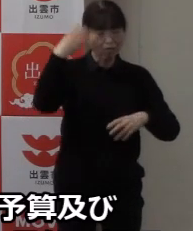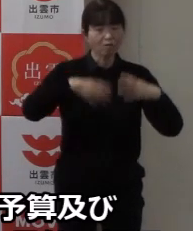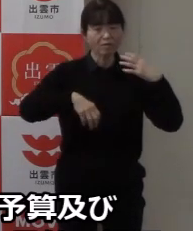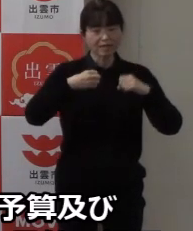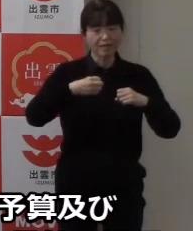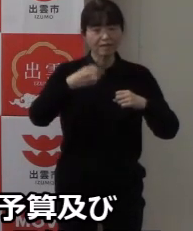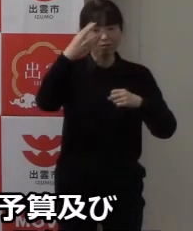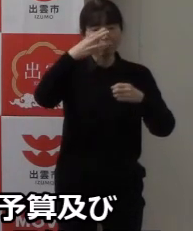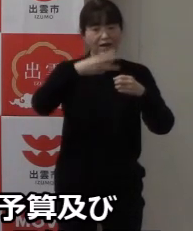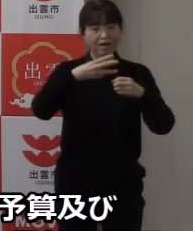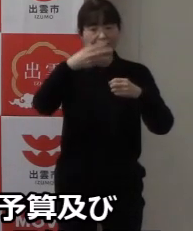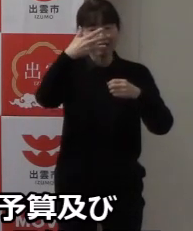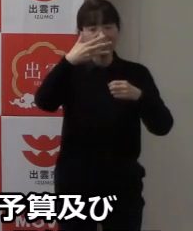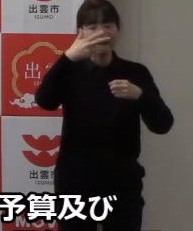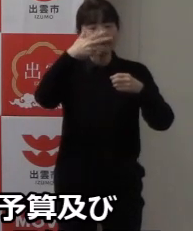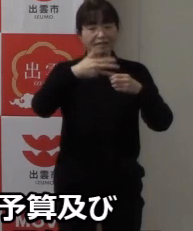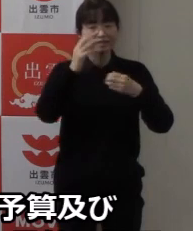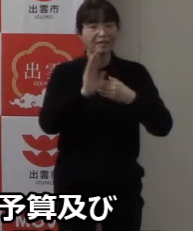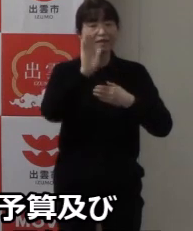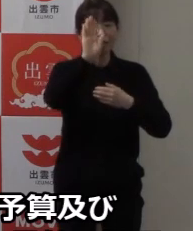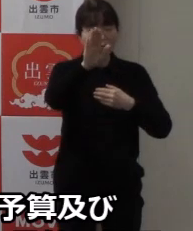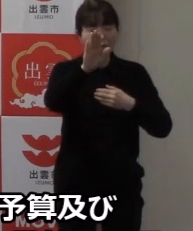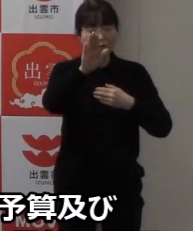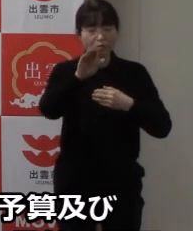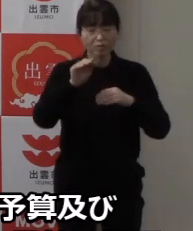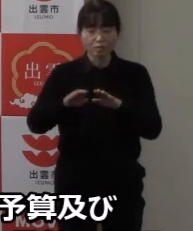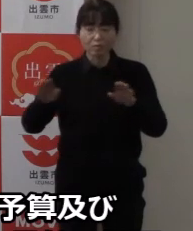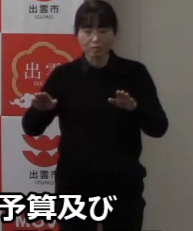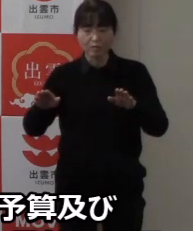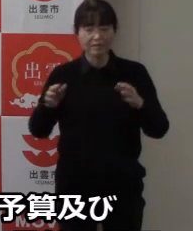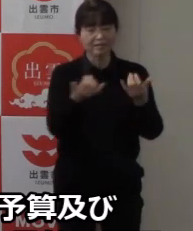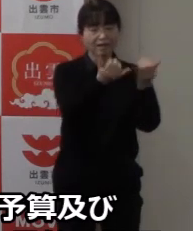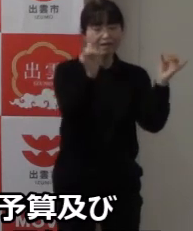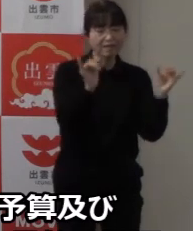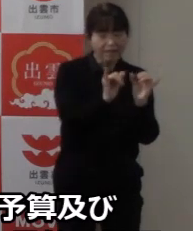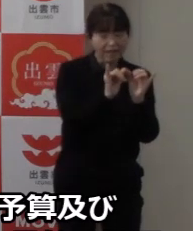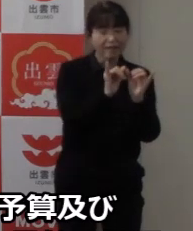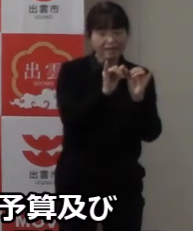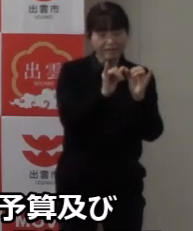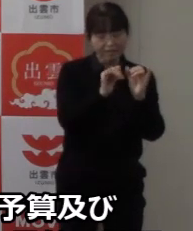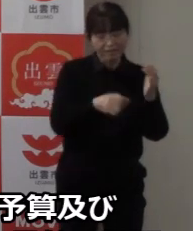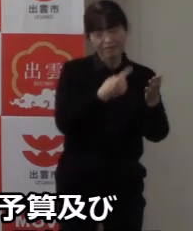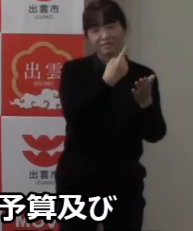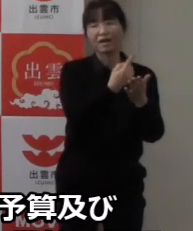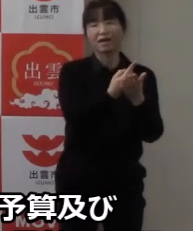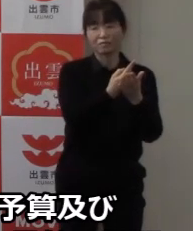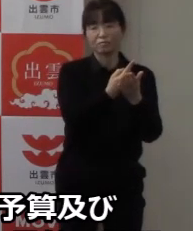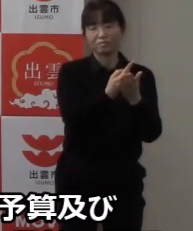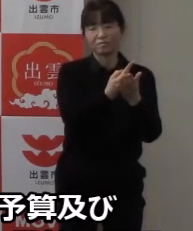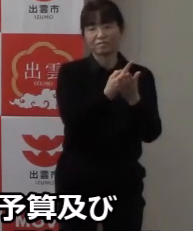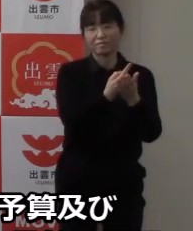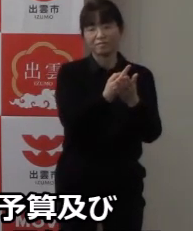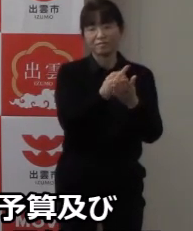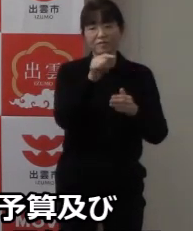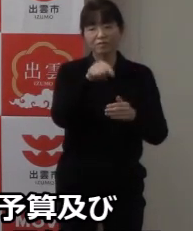年後ということにはその皆さん方が社会に出られるわけでありますから、その時に、